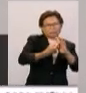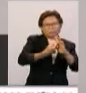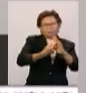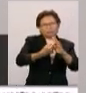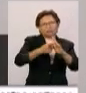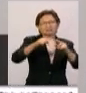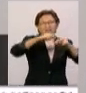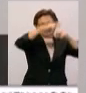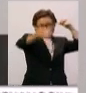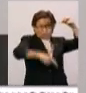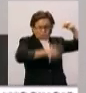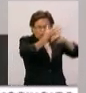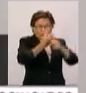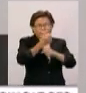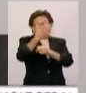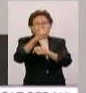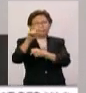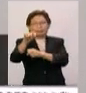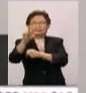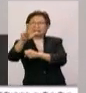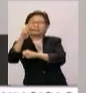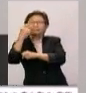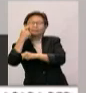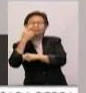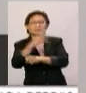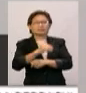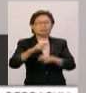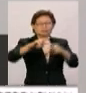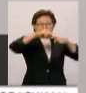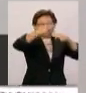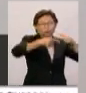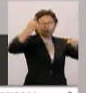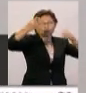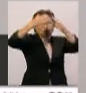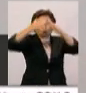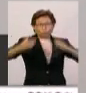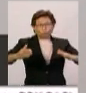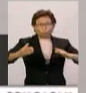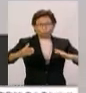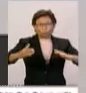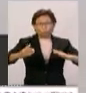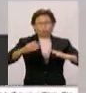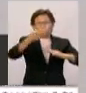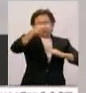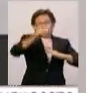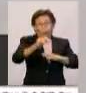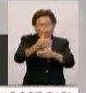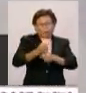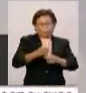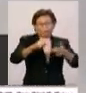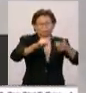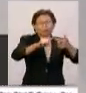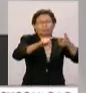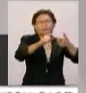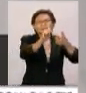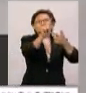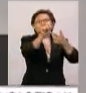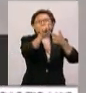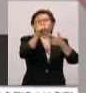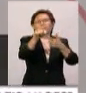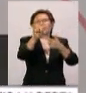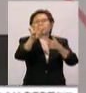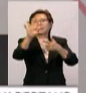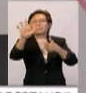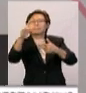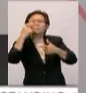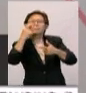gelung, Reina meraih 15.3 mata, manakala gimnas tuan rumah Iris Ho Zin En merangkul perak dengan 11.45